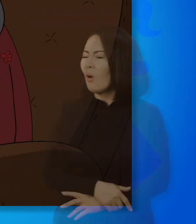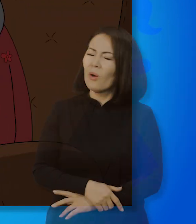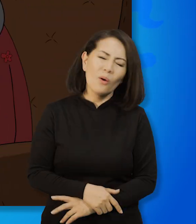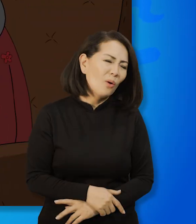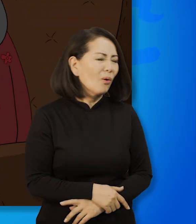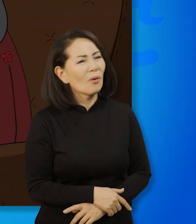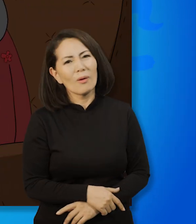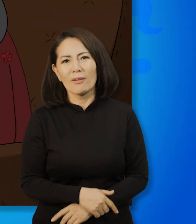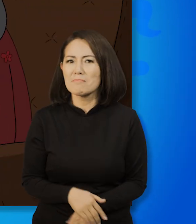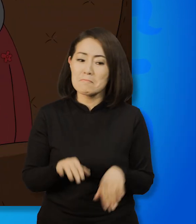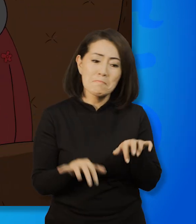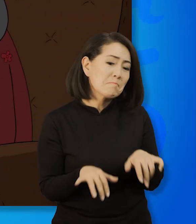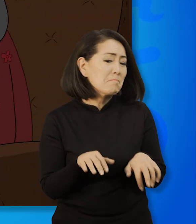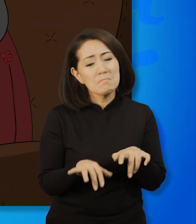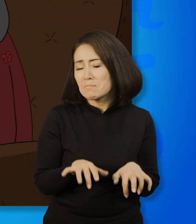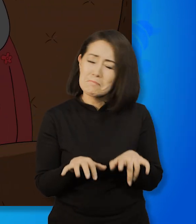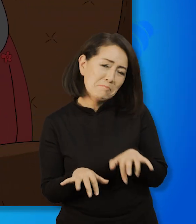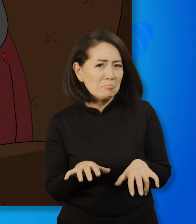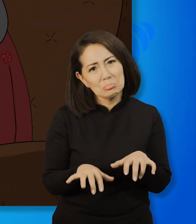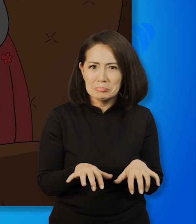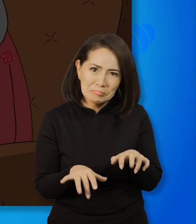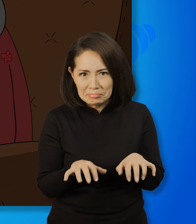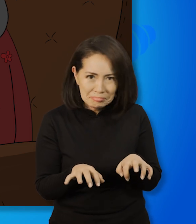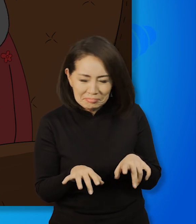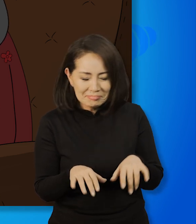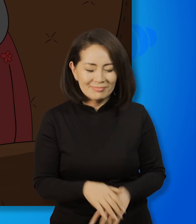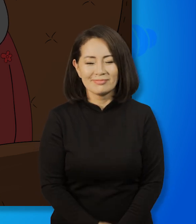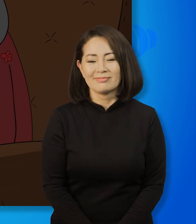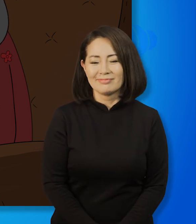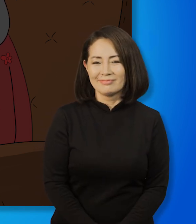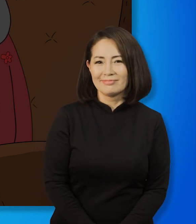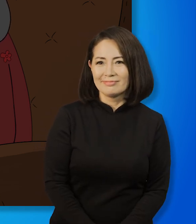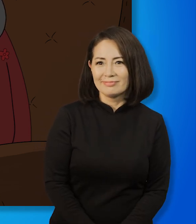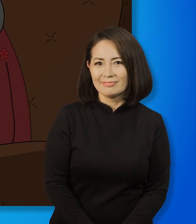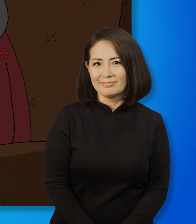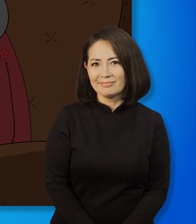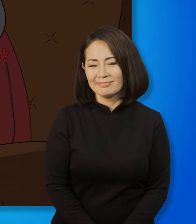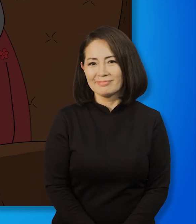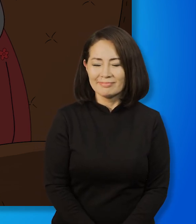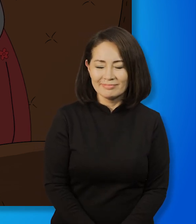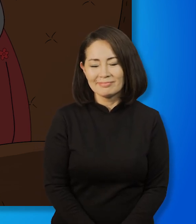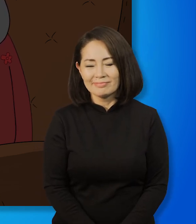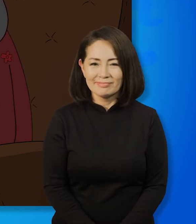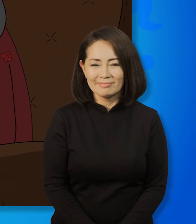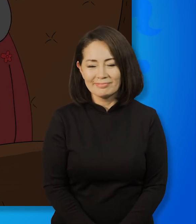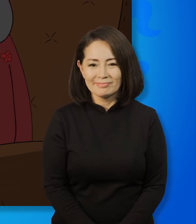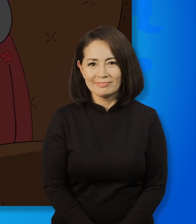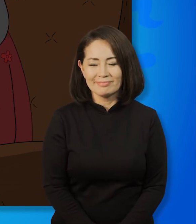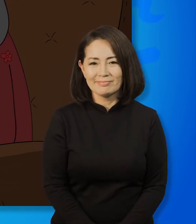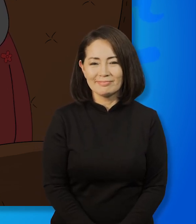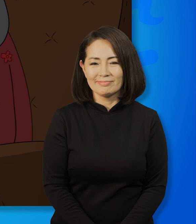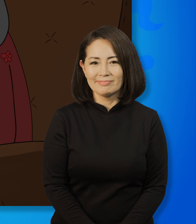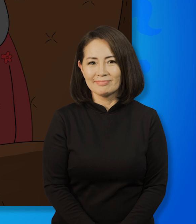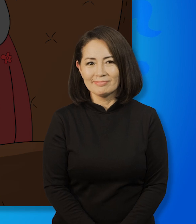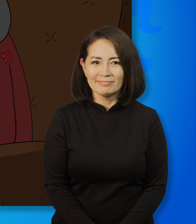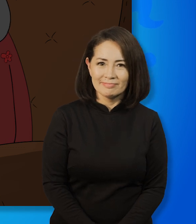How you like that? Woo, woo, yeah. Look at you, now look at me. Look at you, now look